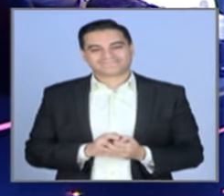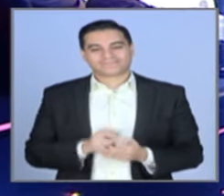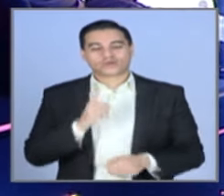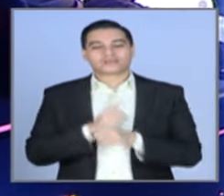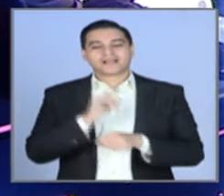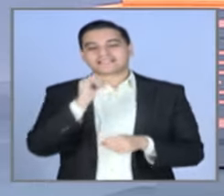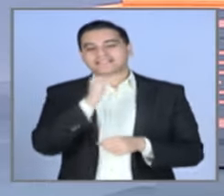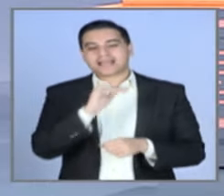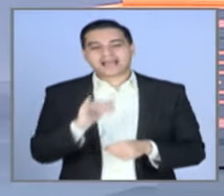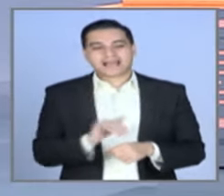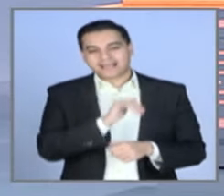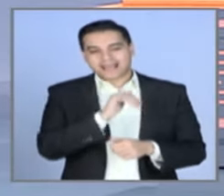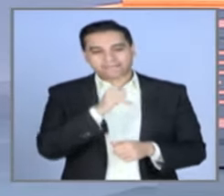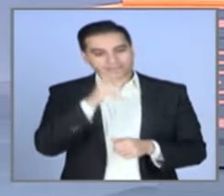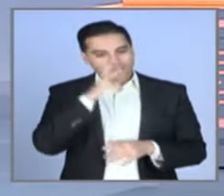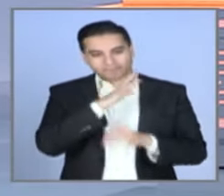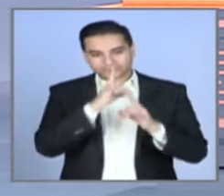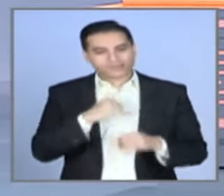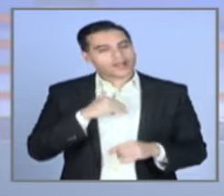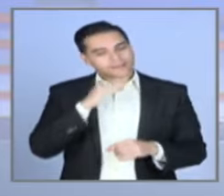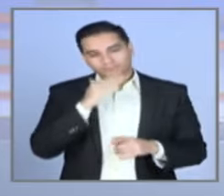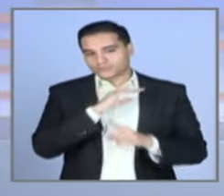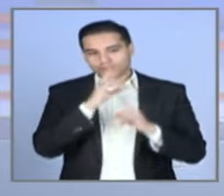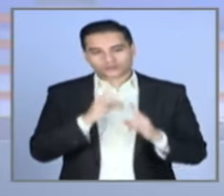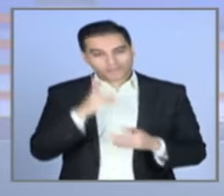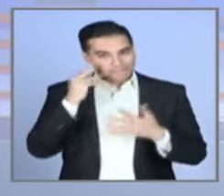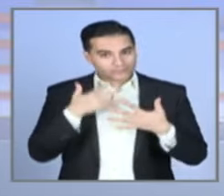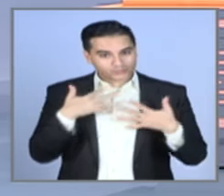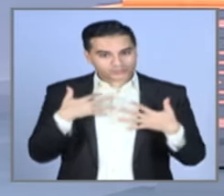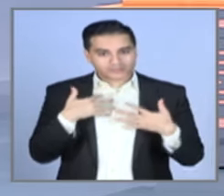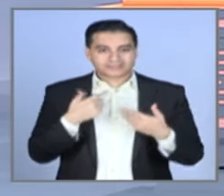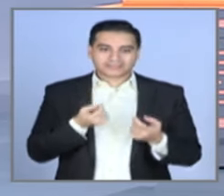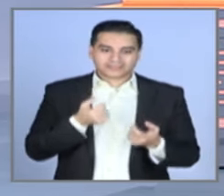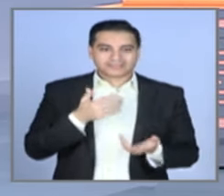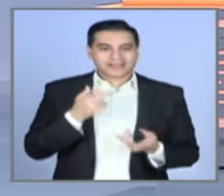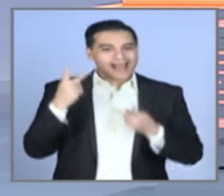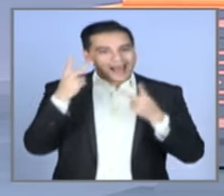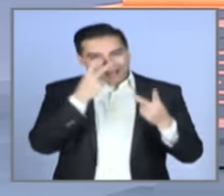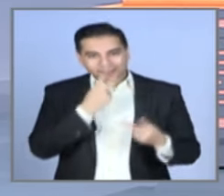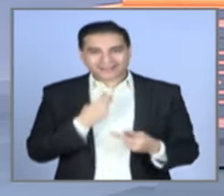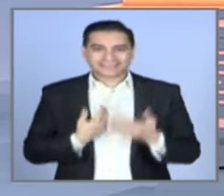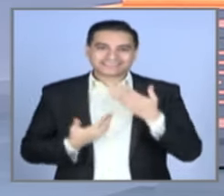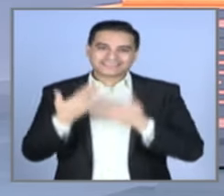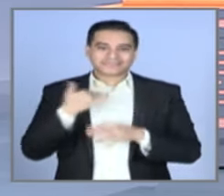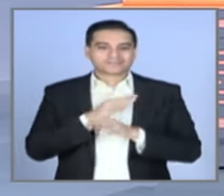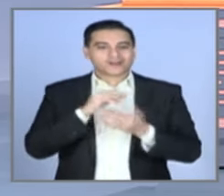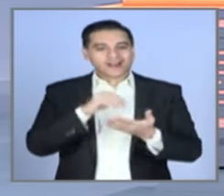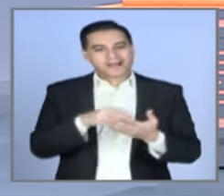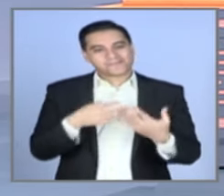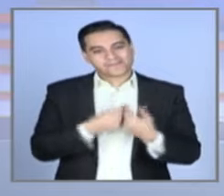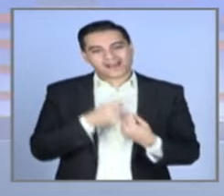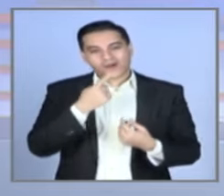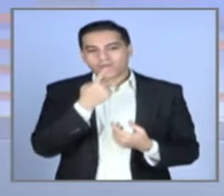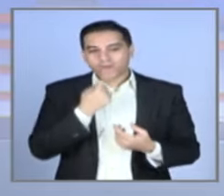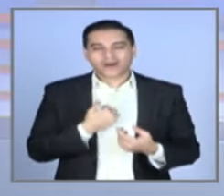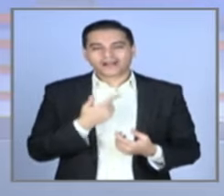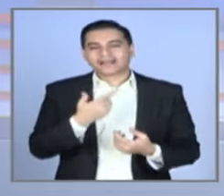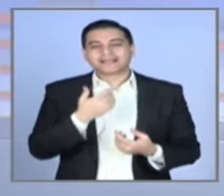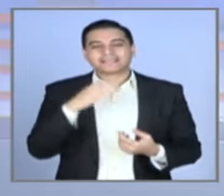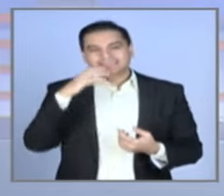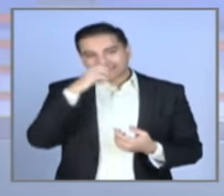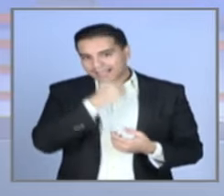أستاذ يحيى حبيبي، أخبارك إيه؟ الحمد لله. مبسوط؟ يعني ده كان حلم واتحقق خلاص. قولي بقى، إيه